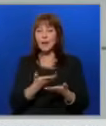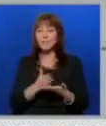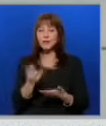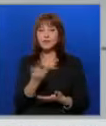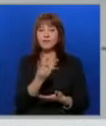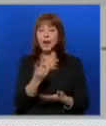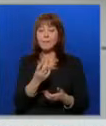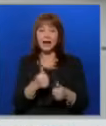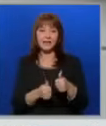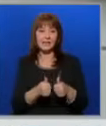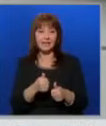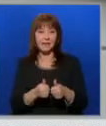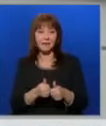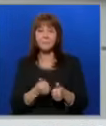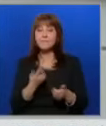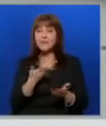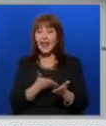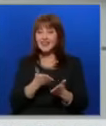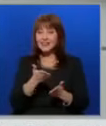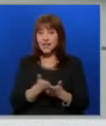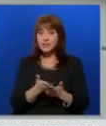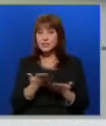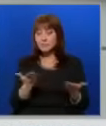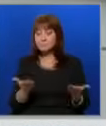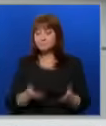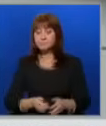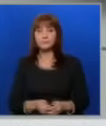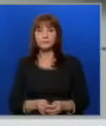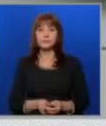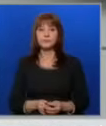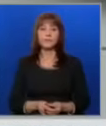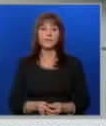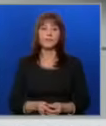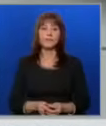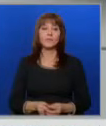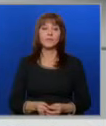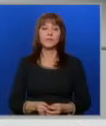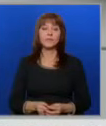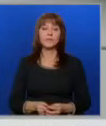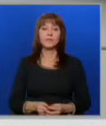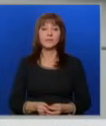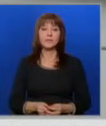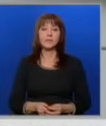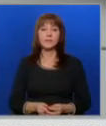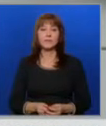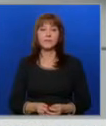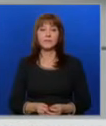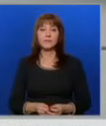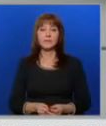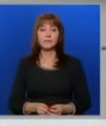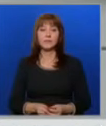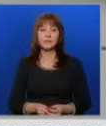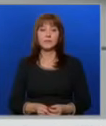Начинът, по който е отбелязано, е неправилен, защото и той е ясно. Така не обучавате вода на хората. Показано е